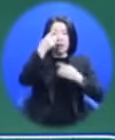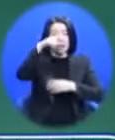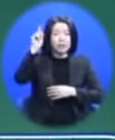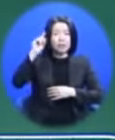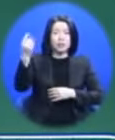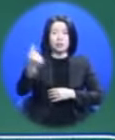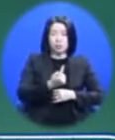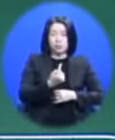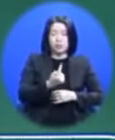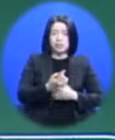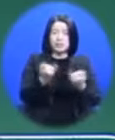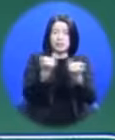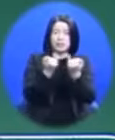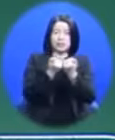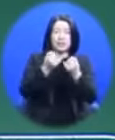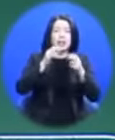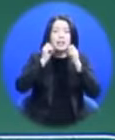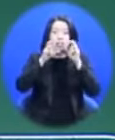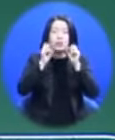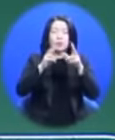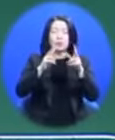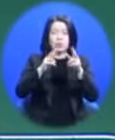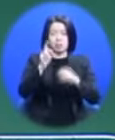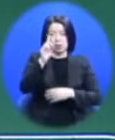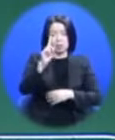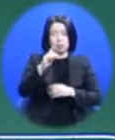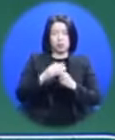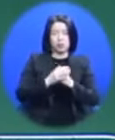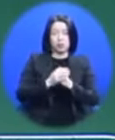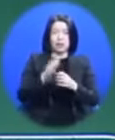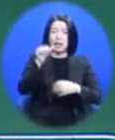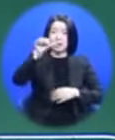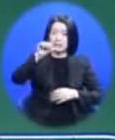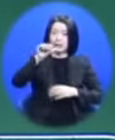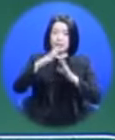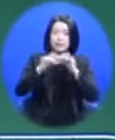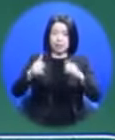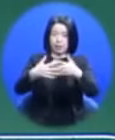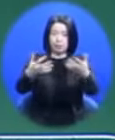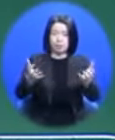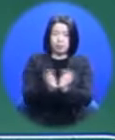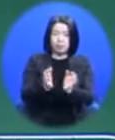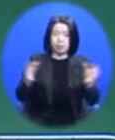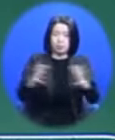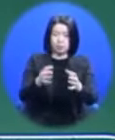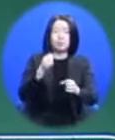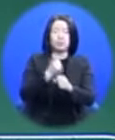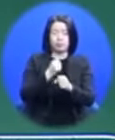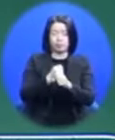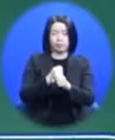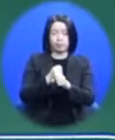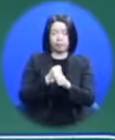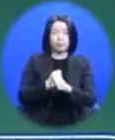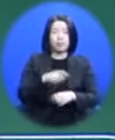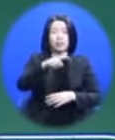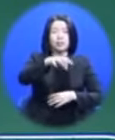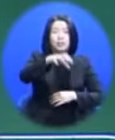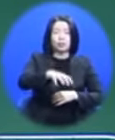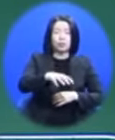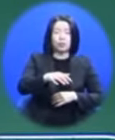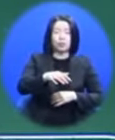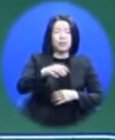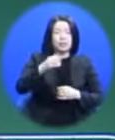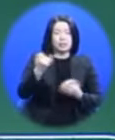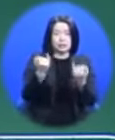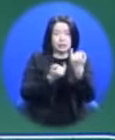러시아에서 오신 여 선교사님 한 분하고 이렇게 다섯 명이 팀이 짜여졌습니다. 현지인 자매의